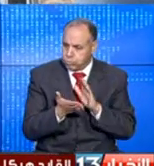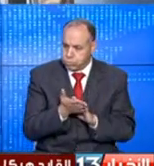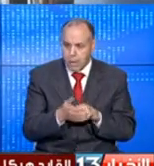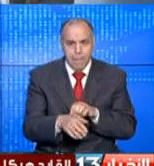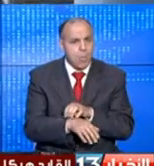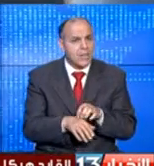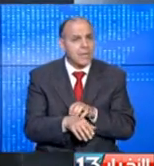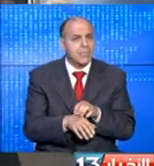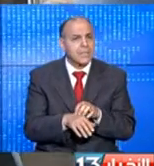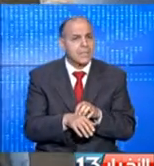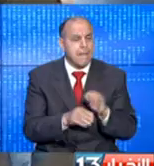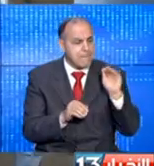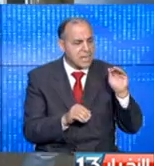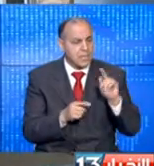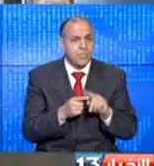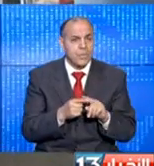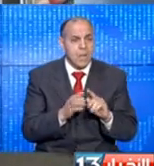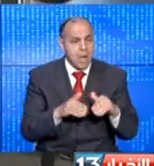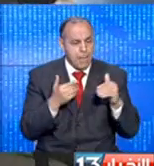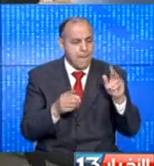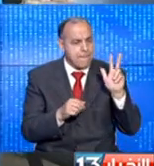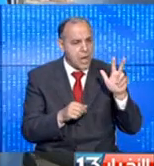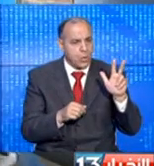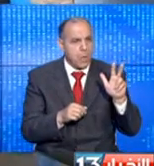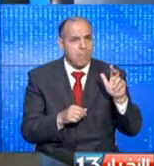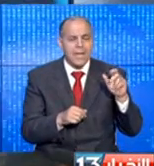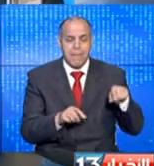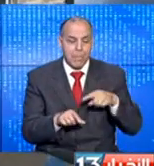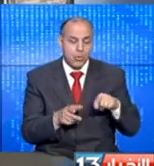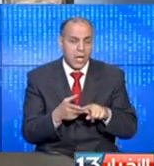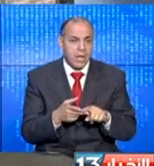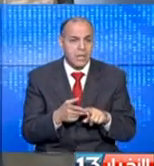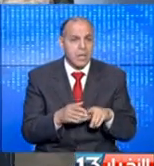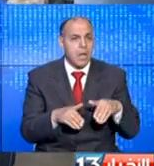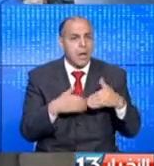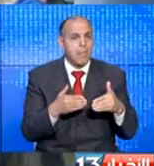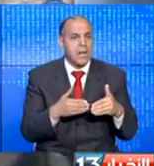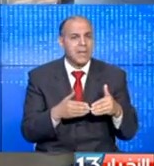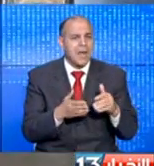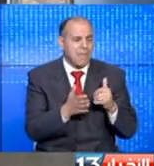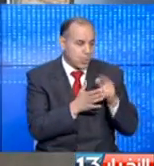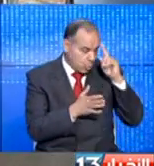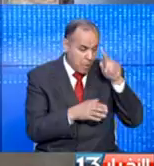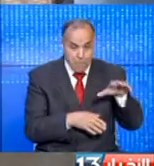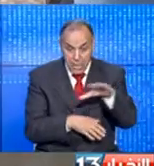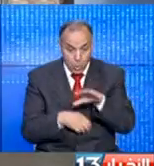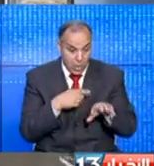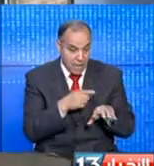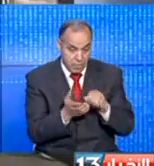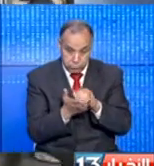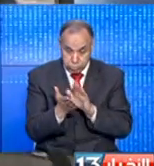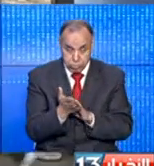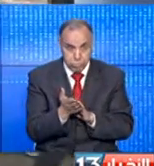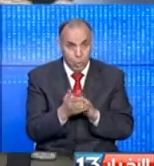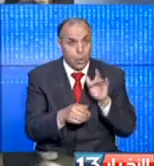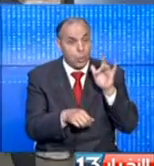معتمدية المرسى، بعدين باردو، بعدين باب سويقة، وبعدين الحريرية. المناطق هذوما اللي مسجلين